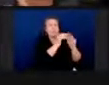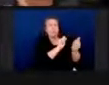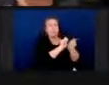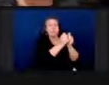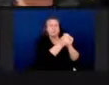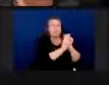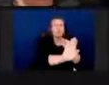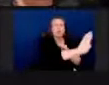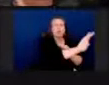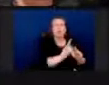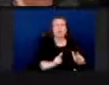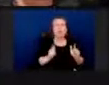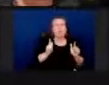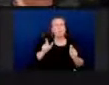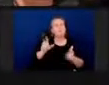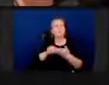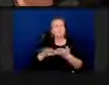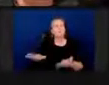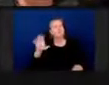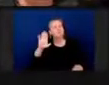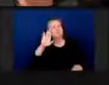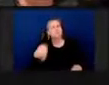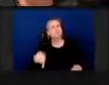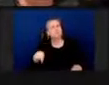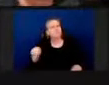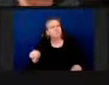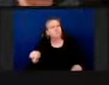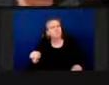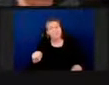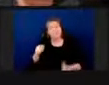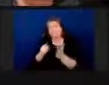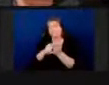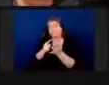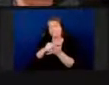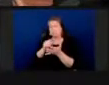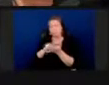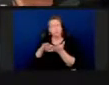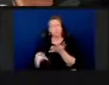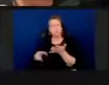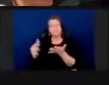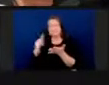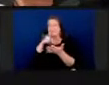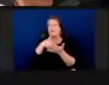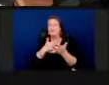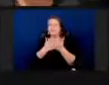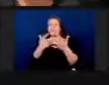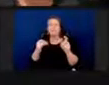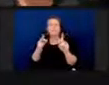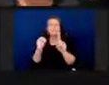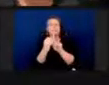wanafanya mambo ambayo yanaweza kuathiri kwa njia chanya sana katika jamii zao.